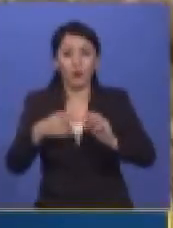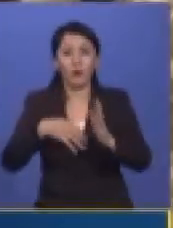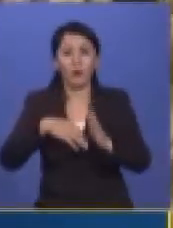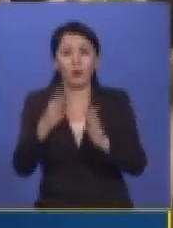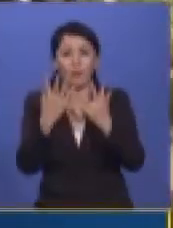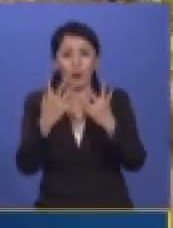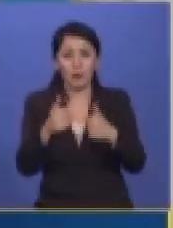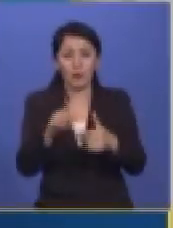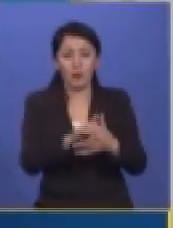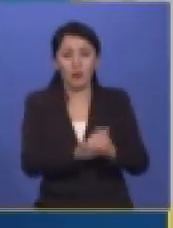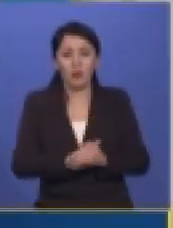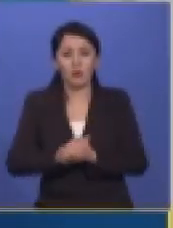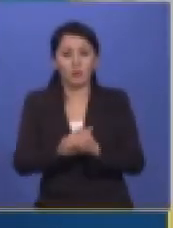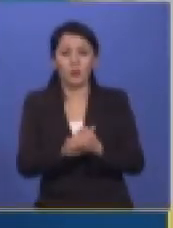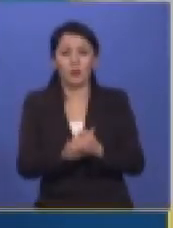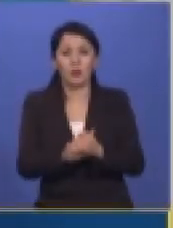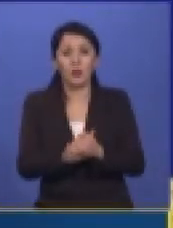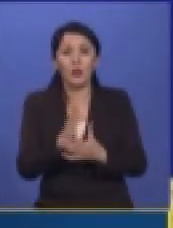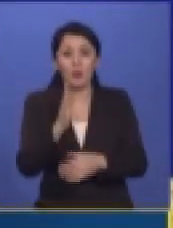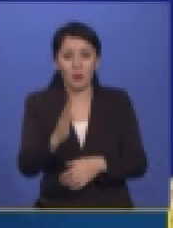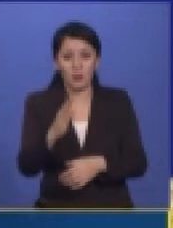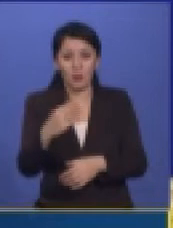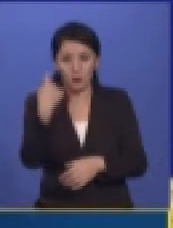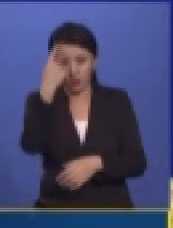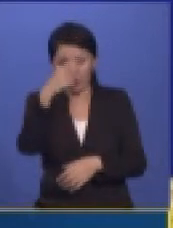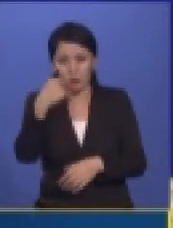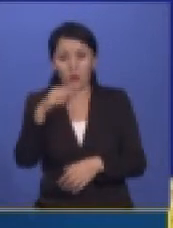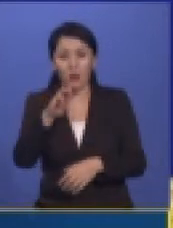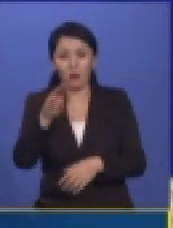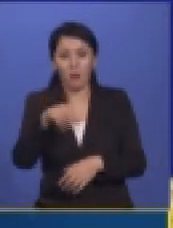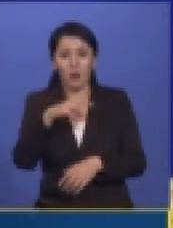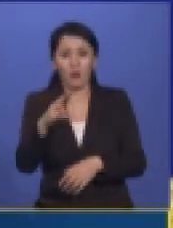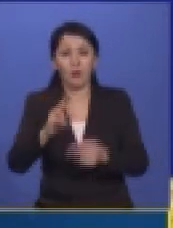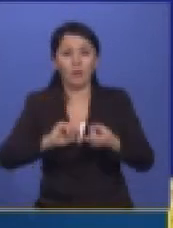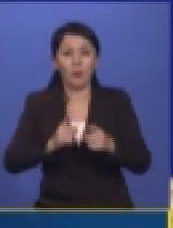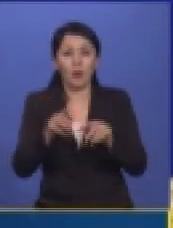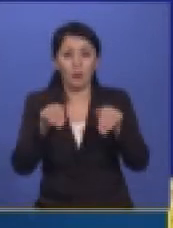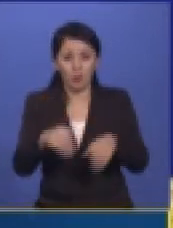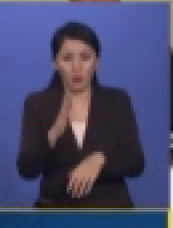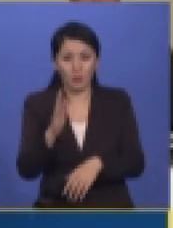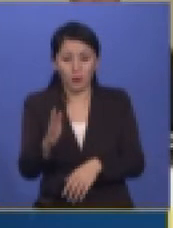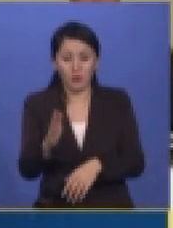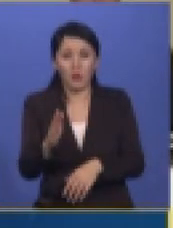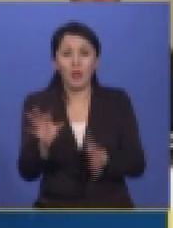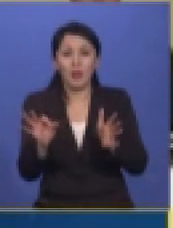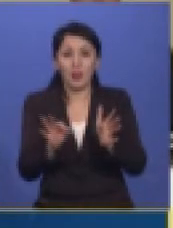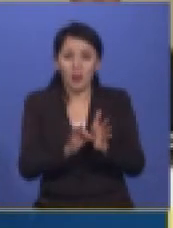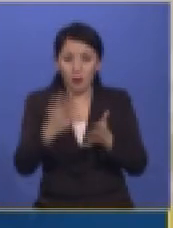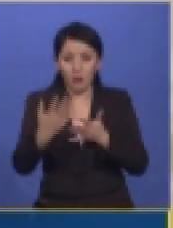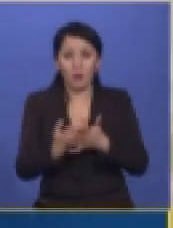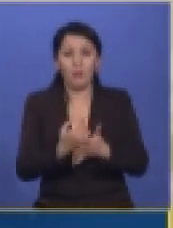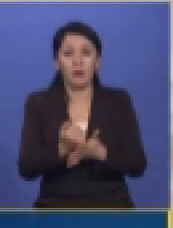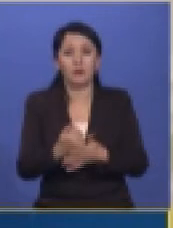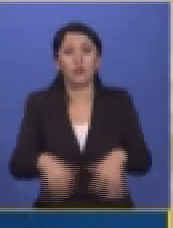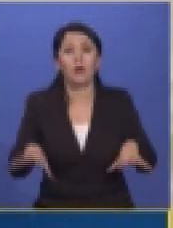шешу үшін ынтымақтастыққа шақырды. Ал келер жылы еліміз ТМД-ға төрағалық етеді. Осы орайда Қасым Жомарт Тоқаев ортақ мақсаттарға қол жеткізу